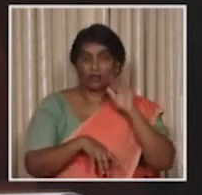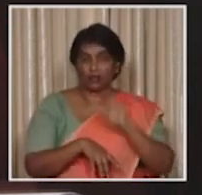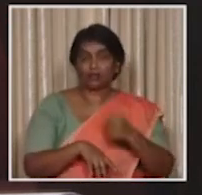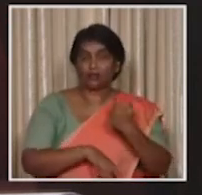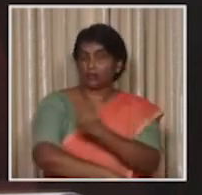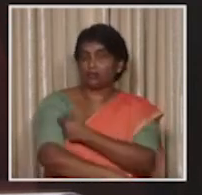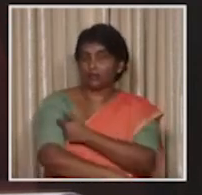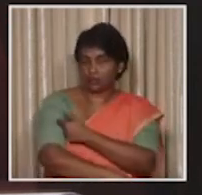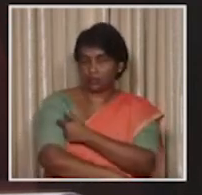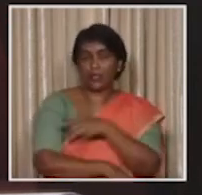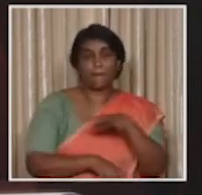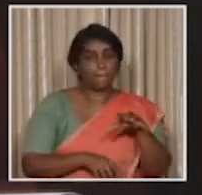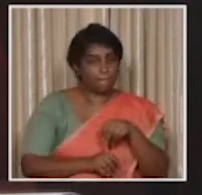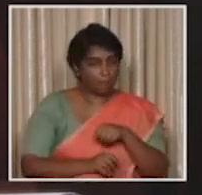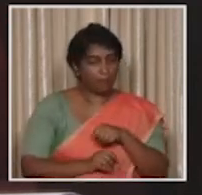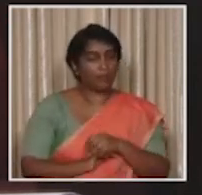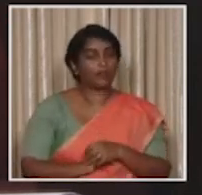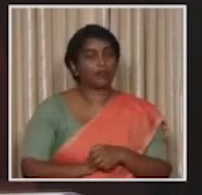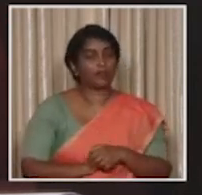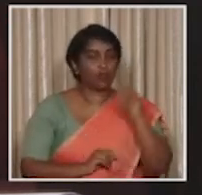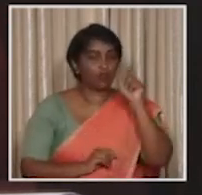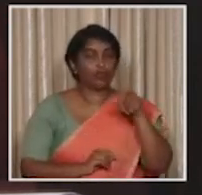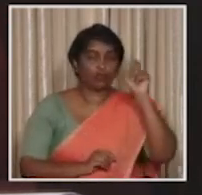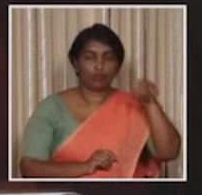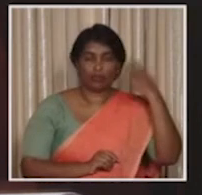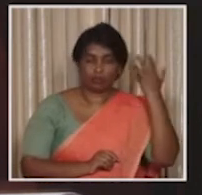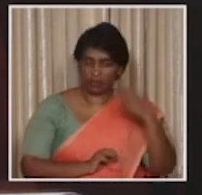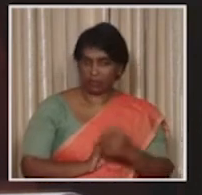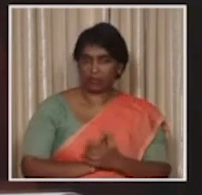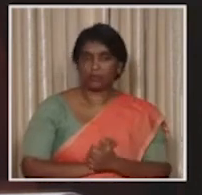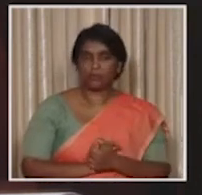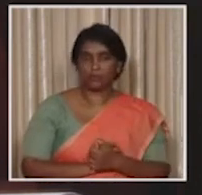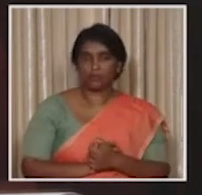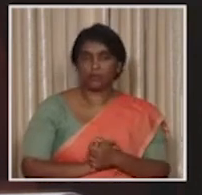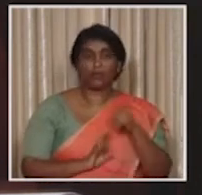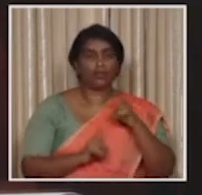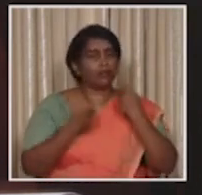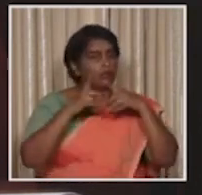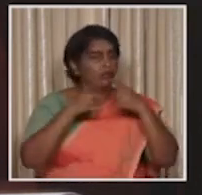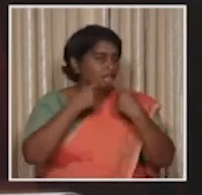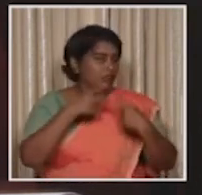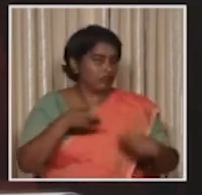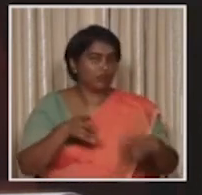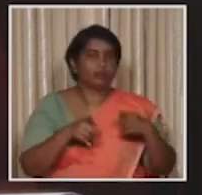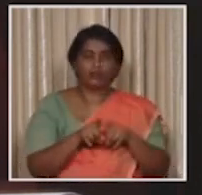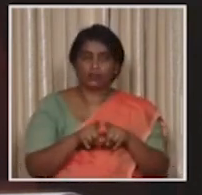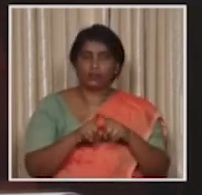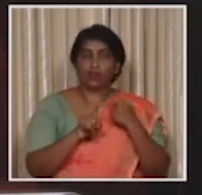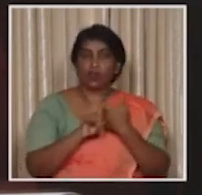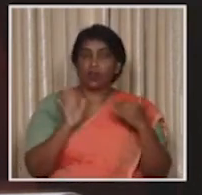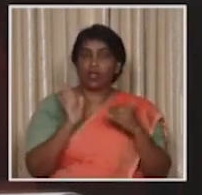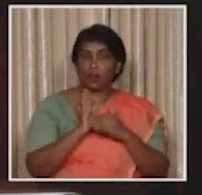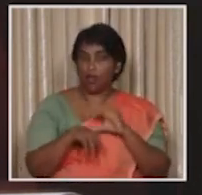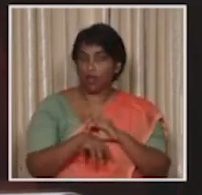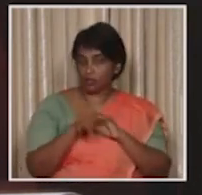නිර්වින්ද ඖෂධ භාවිතයෙන් පුද්ගලයෝ මිය ගිහිල්ලා තිබෙනවා. මේ යනාදී වශයෙන් ඒ වගේම කොලියාපිටිය